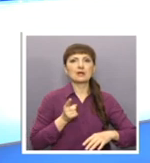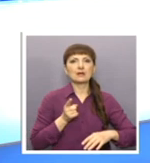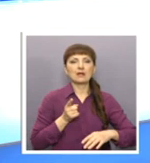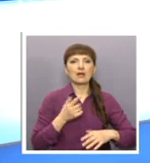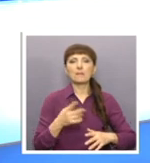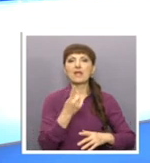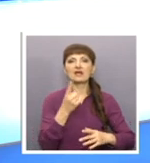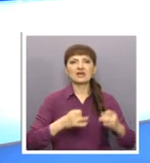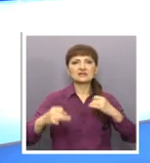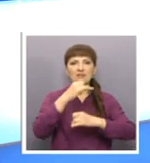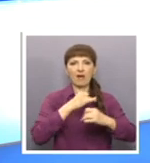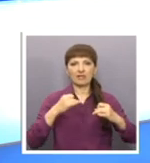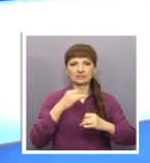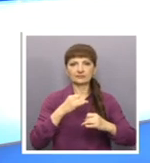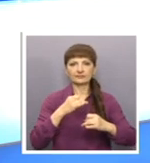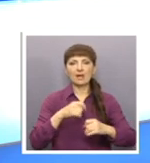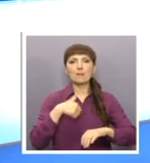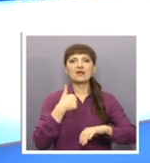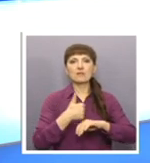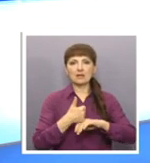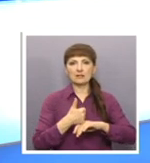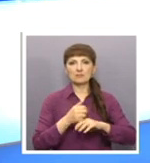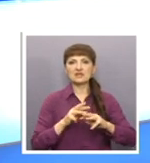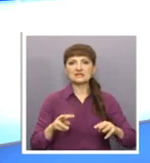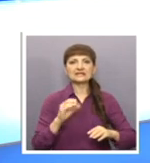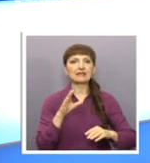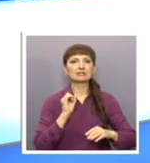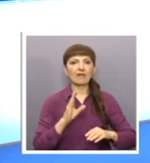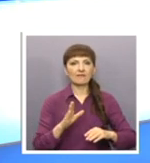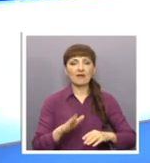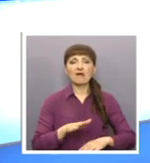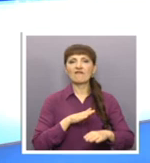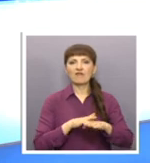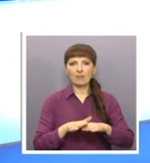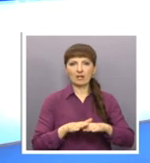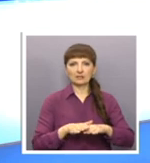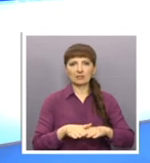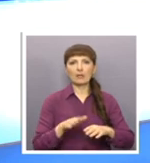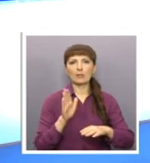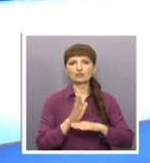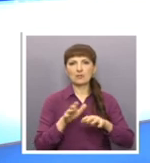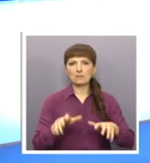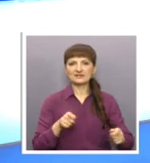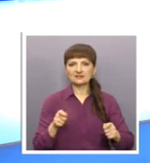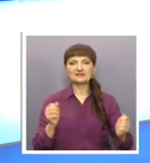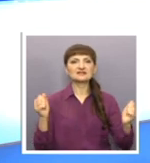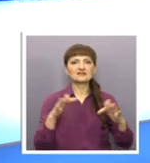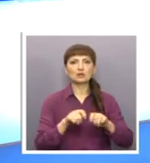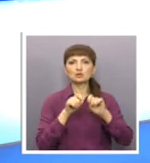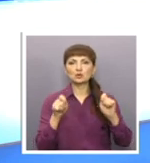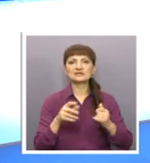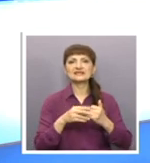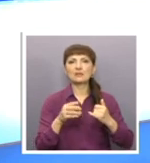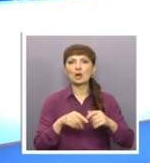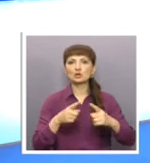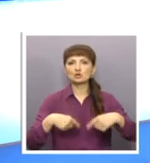первых дебатов на высшем уровне. Премьер Сагентаев выполнил поручение Ельбасы, созвал и создал земельный